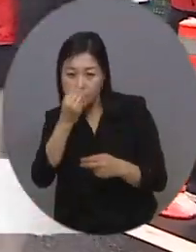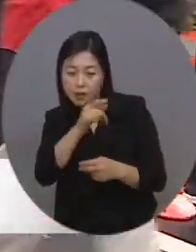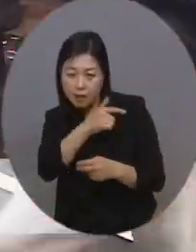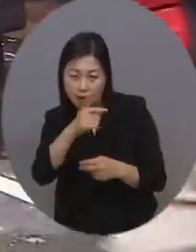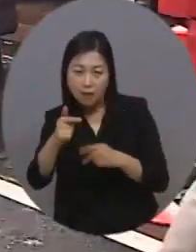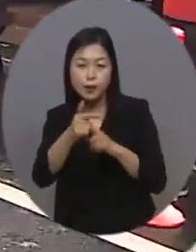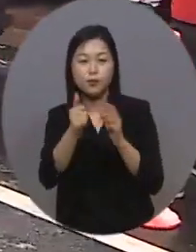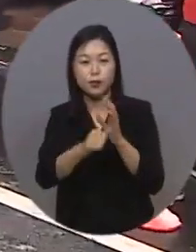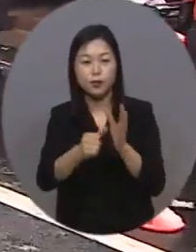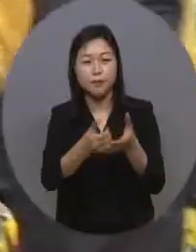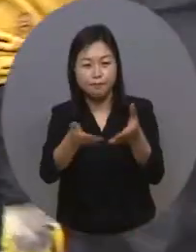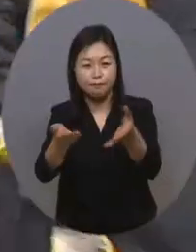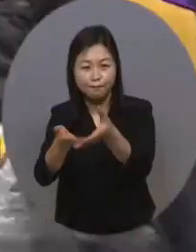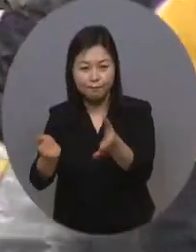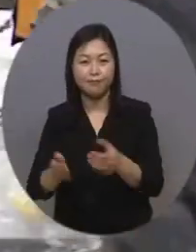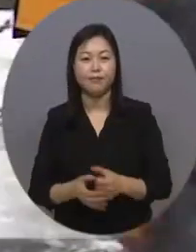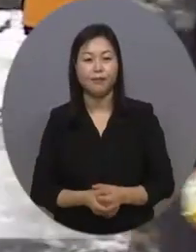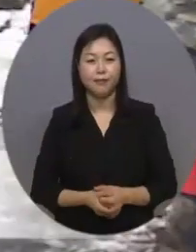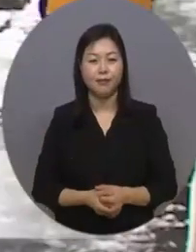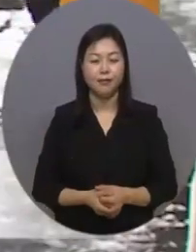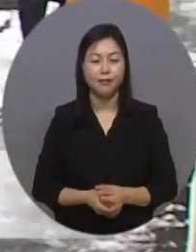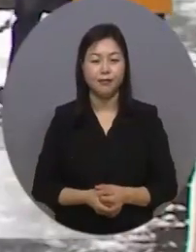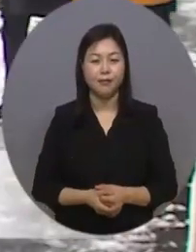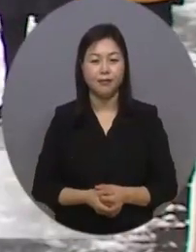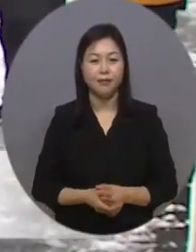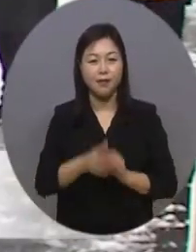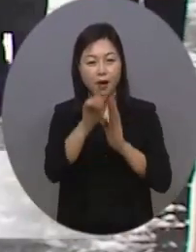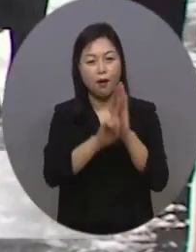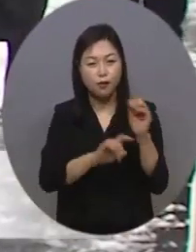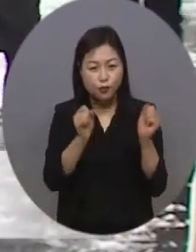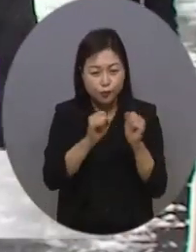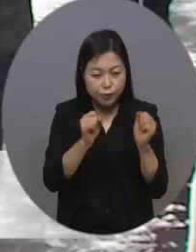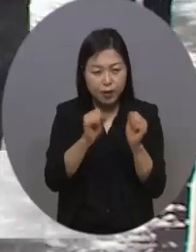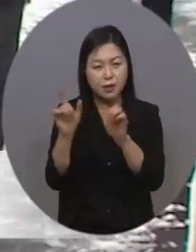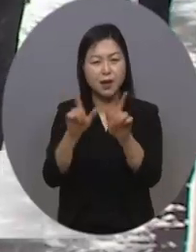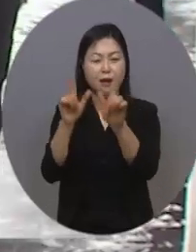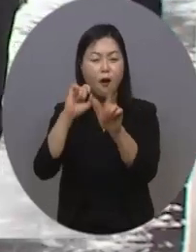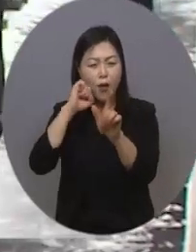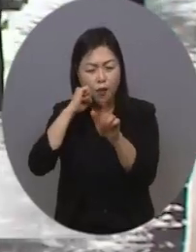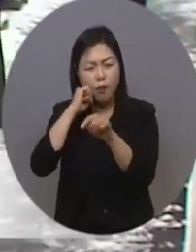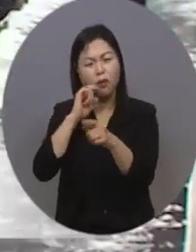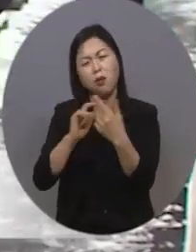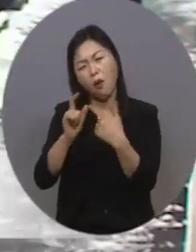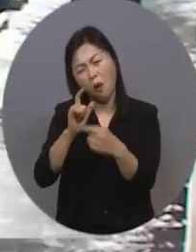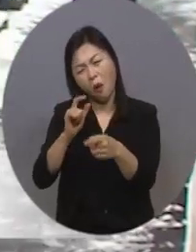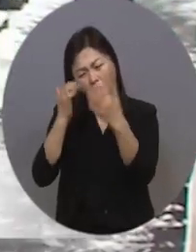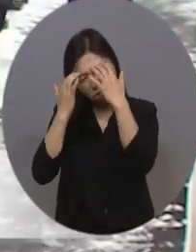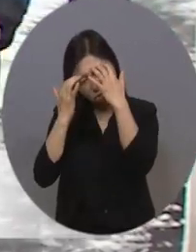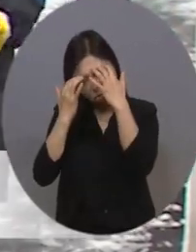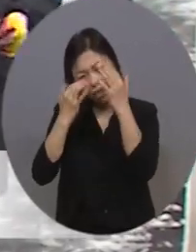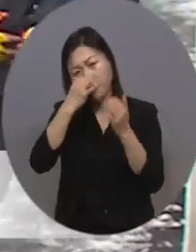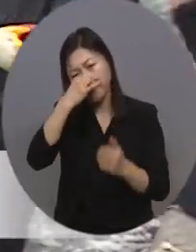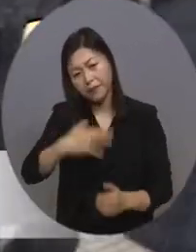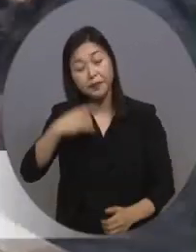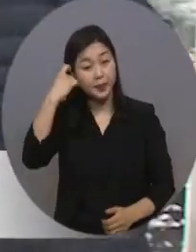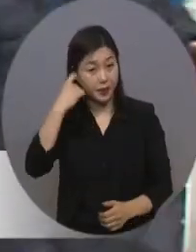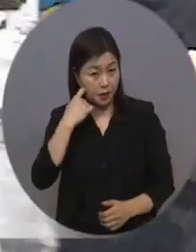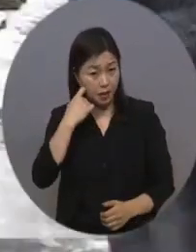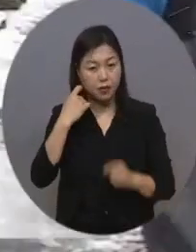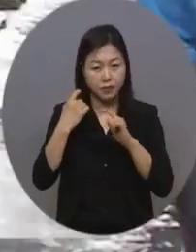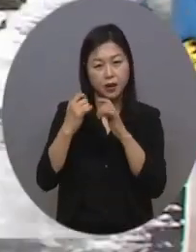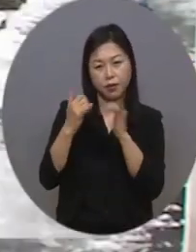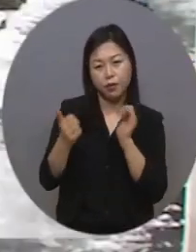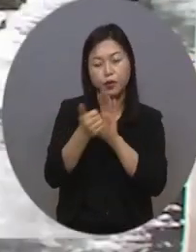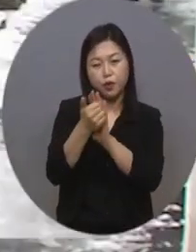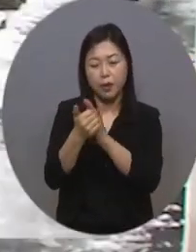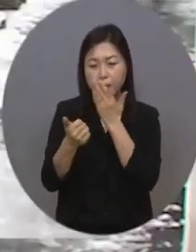의미를 더했습니다. 날씨가 추워지면 어려우신 분들은 더 어려워지거든요. 예, 그래서 이 어려운 분들을 좀 도울 수